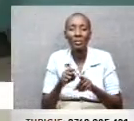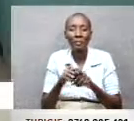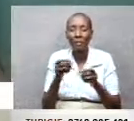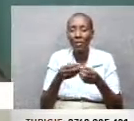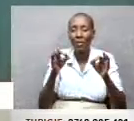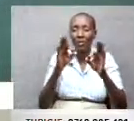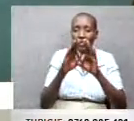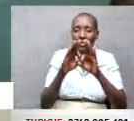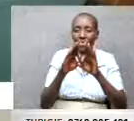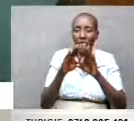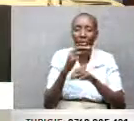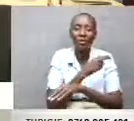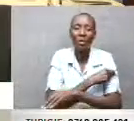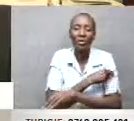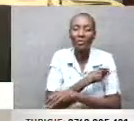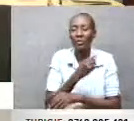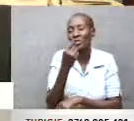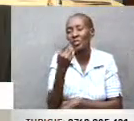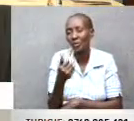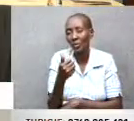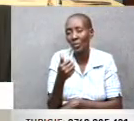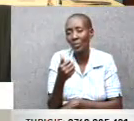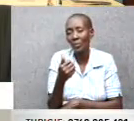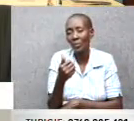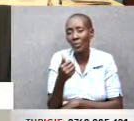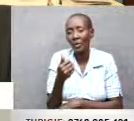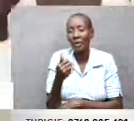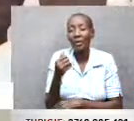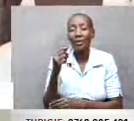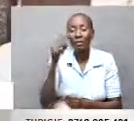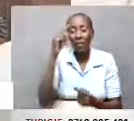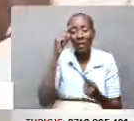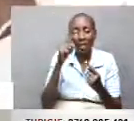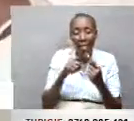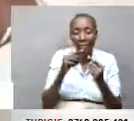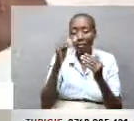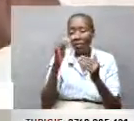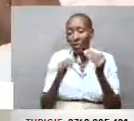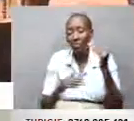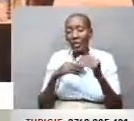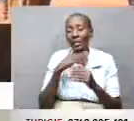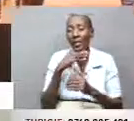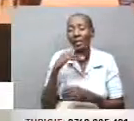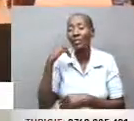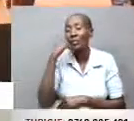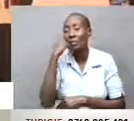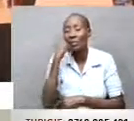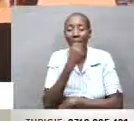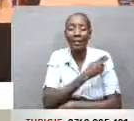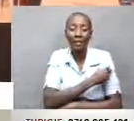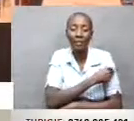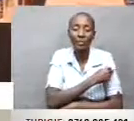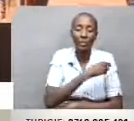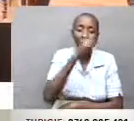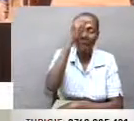kliniki na nyinginezo. Kwa mujibu wa kupunguza visa vya vifo vya wagonjwa hospitalini, serikali imeshirikiana